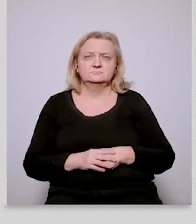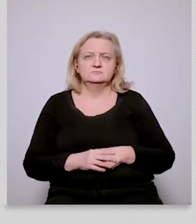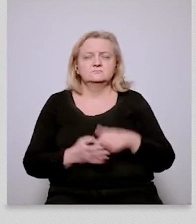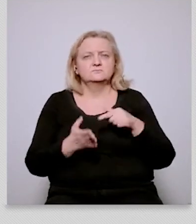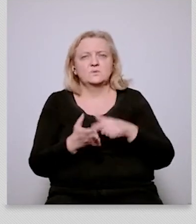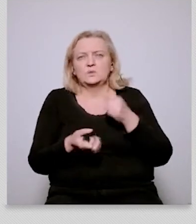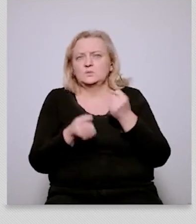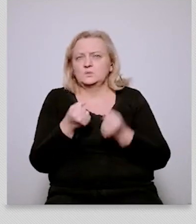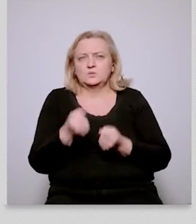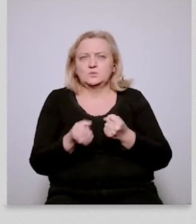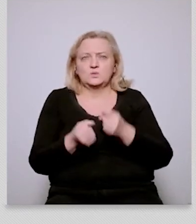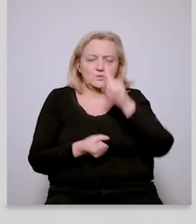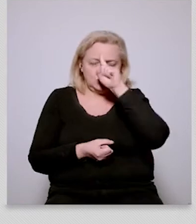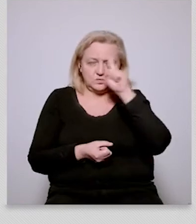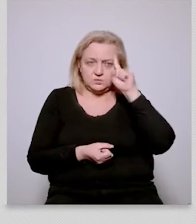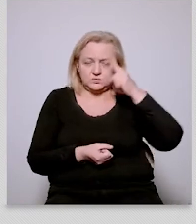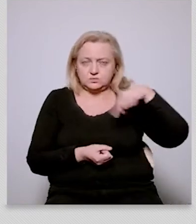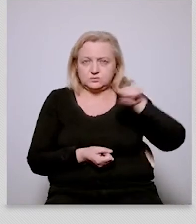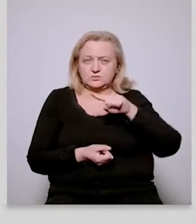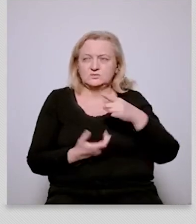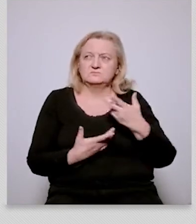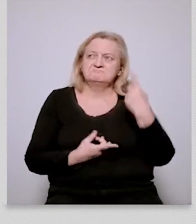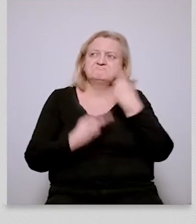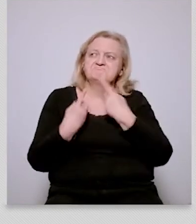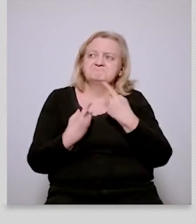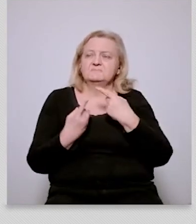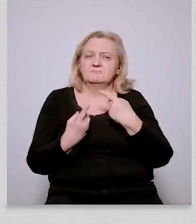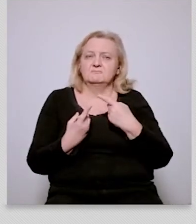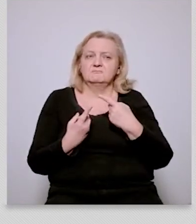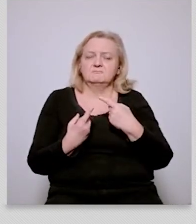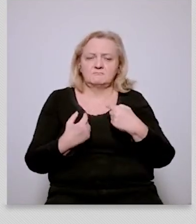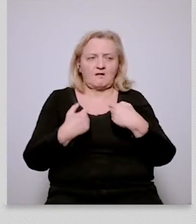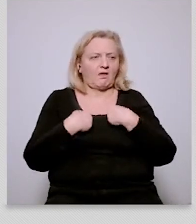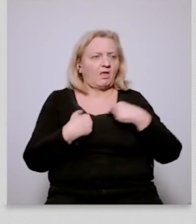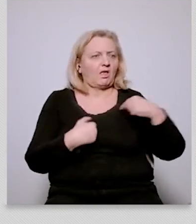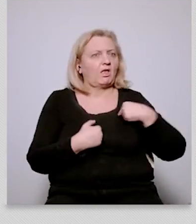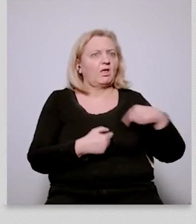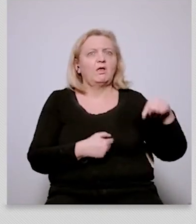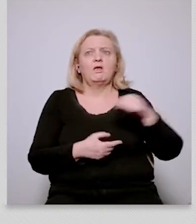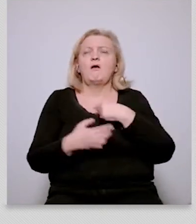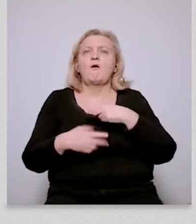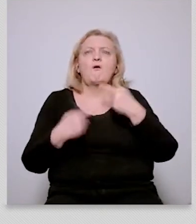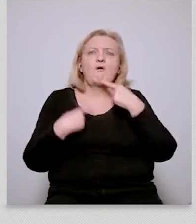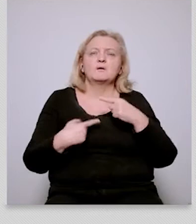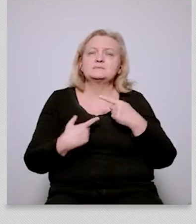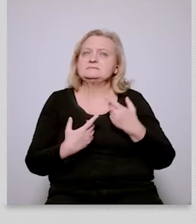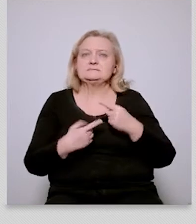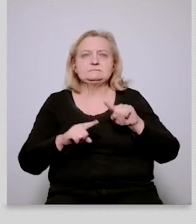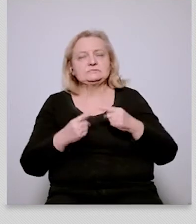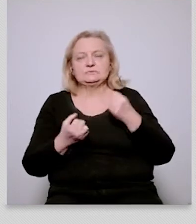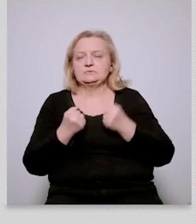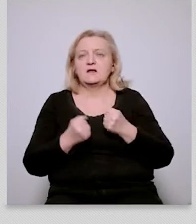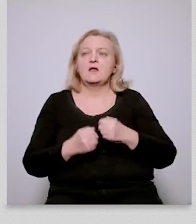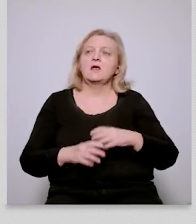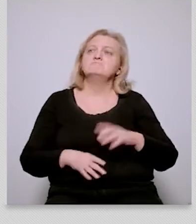trudno jest ludziom po prostu stwierdzić że to oni są za to odpowiedzialni tak żeby wziąć na siebie